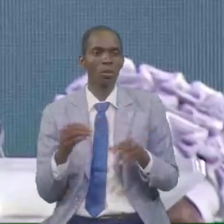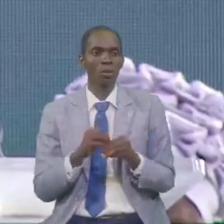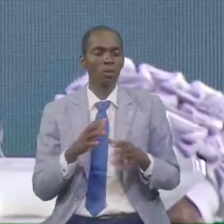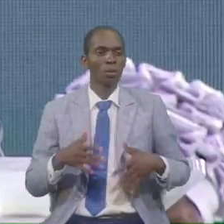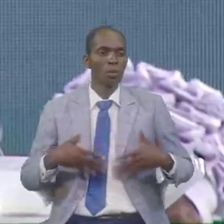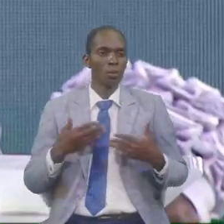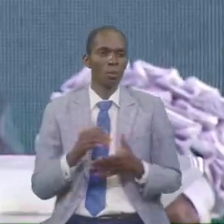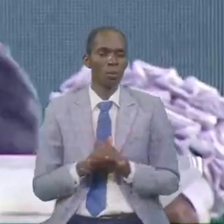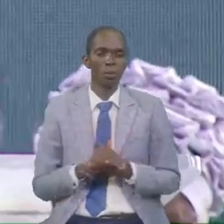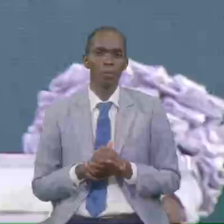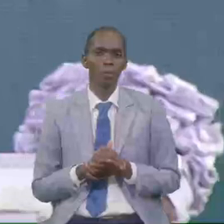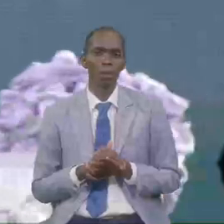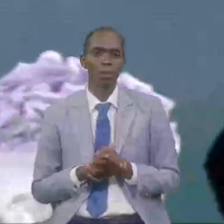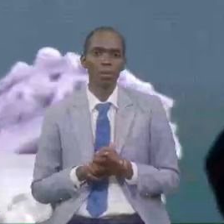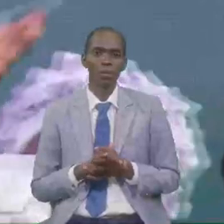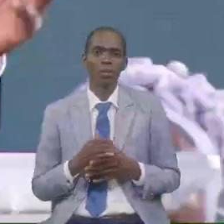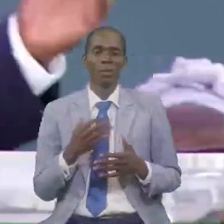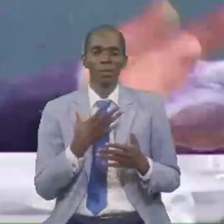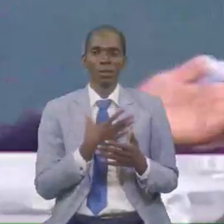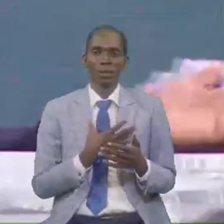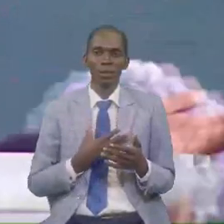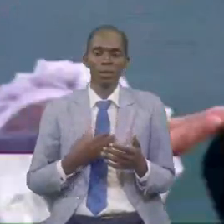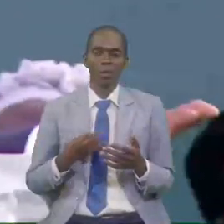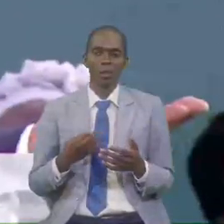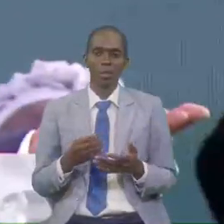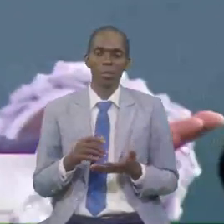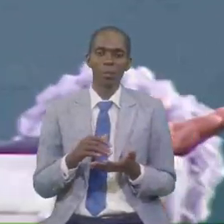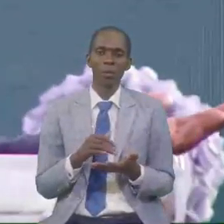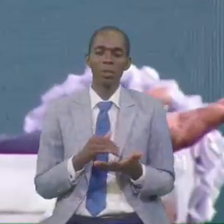Veillons contre ces propensions de haine dans ta vie.